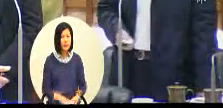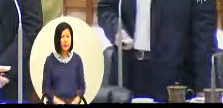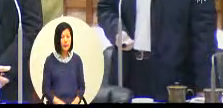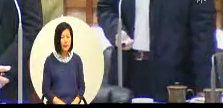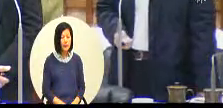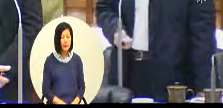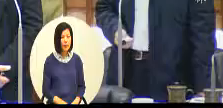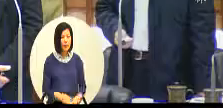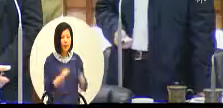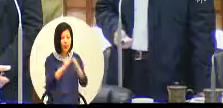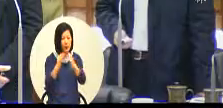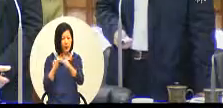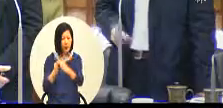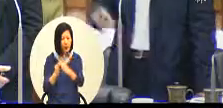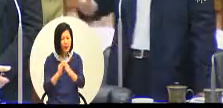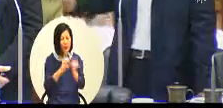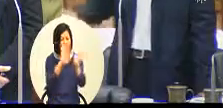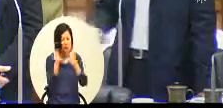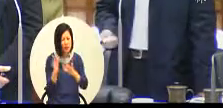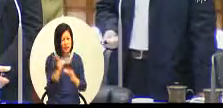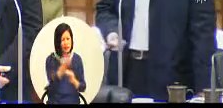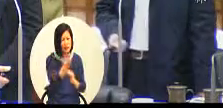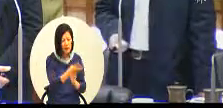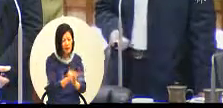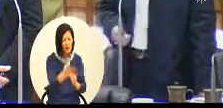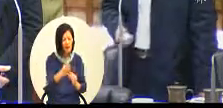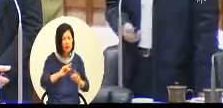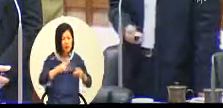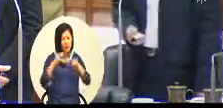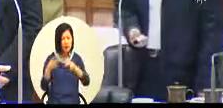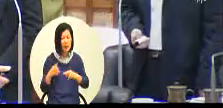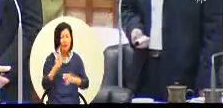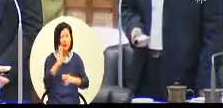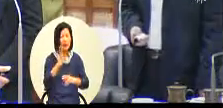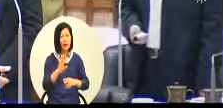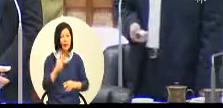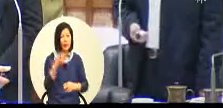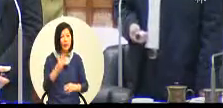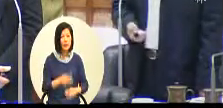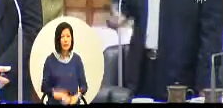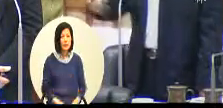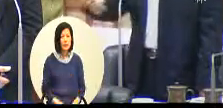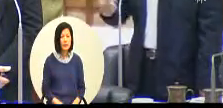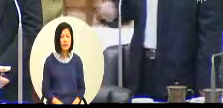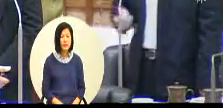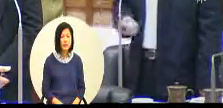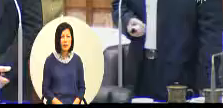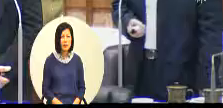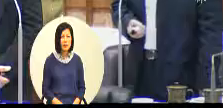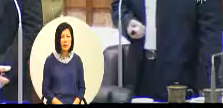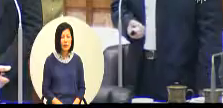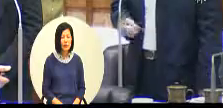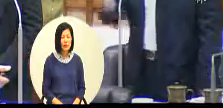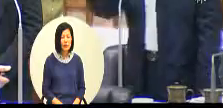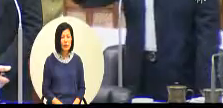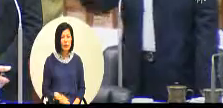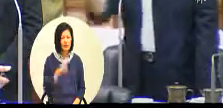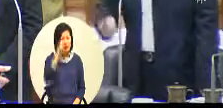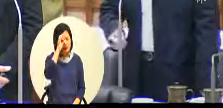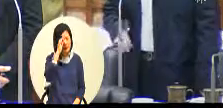几间做一个形式上面的一个整修，可是我们不能够这个看到这个，我们很心